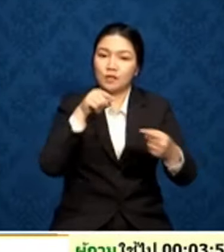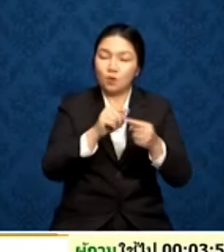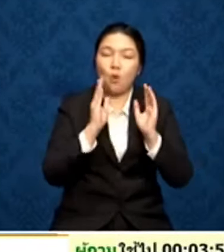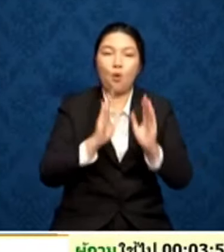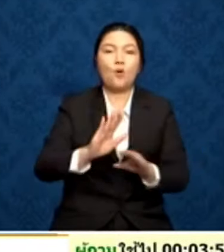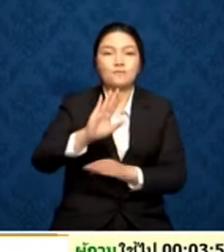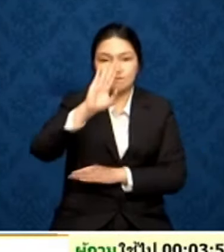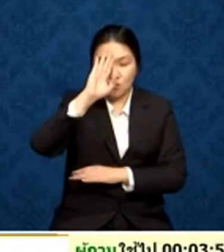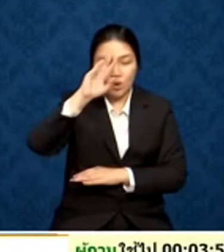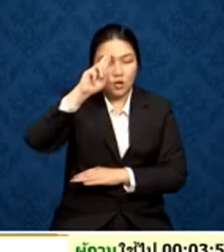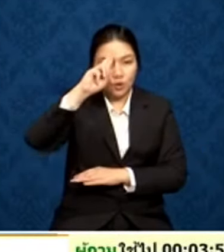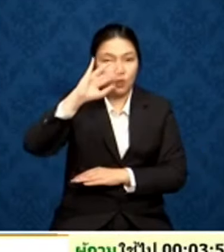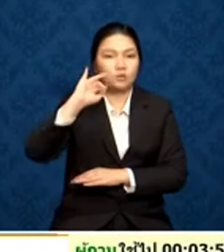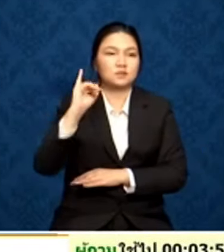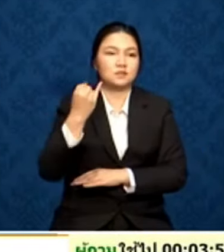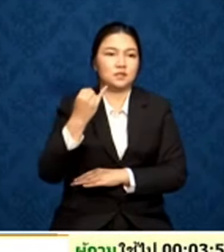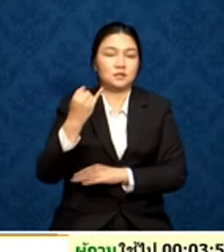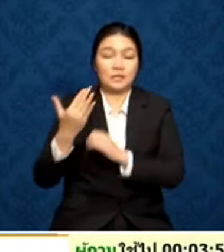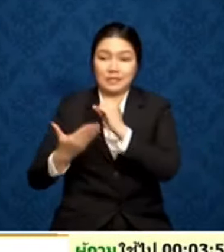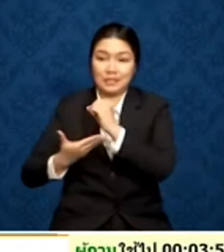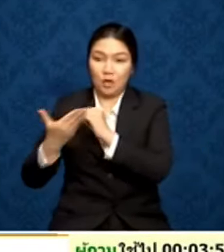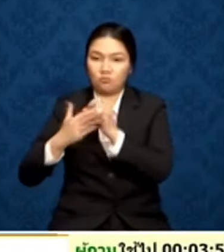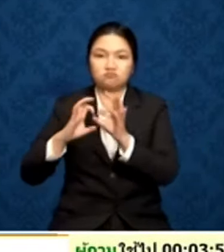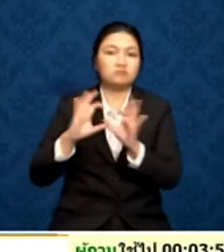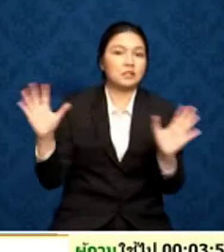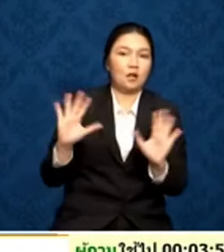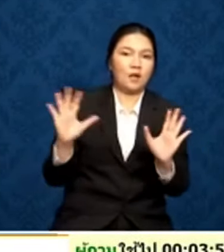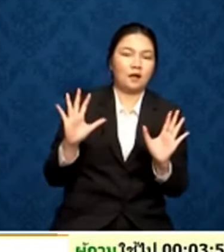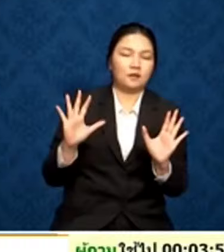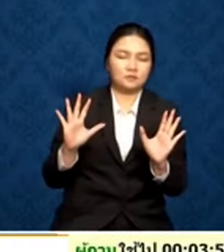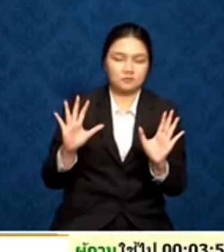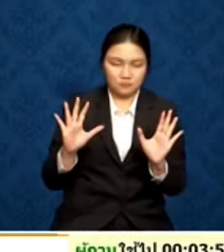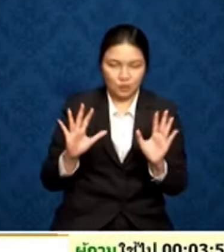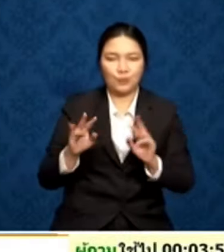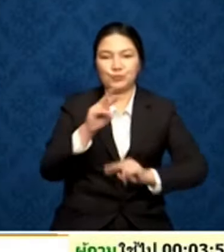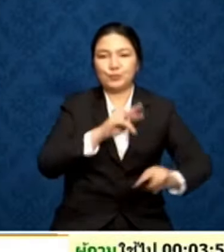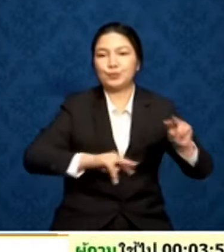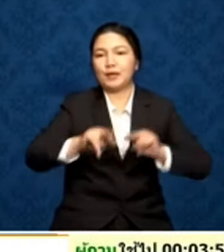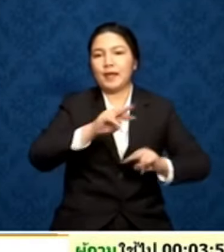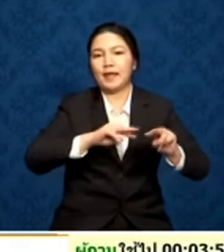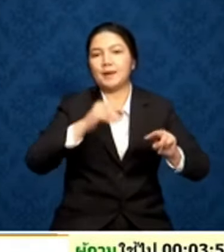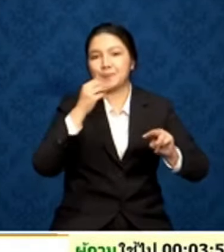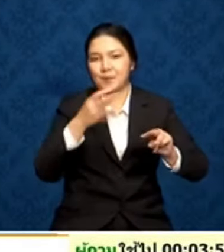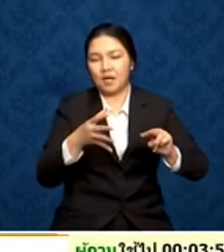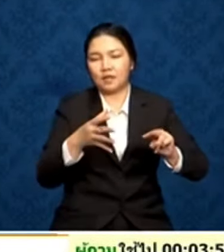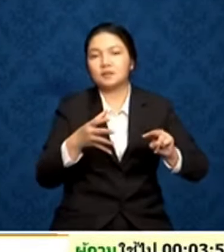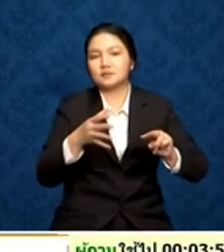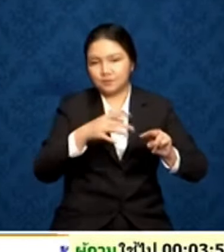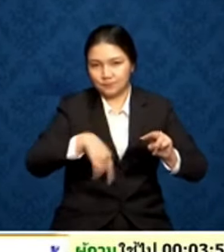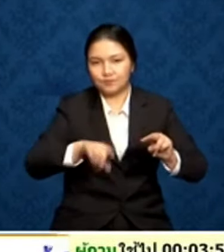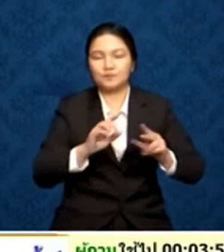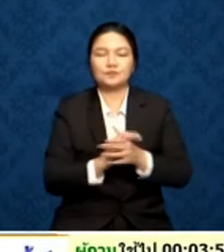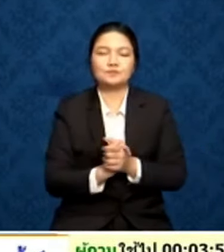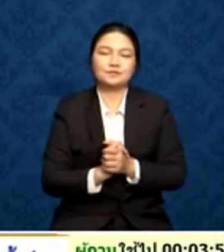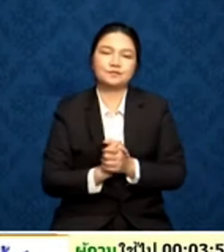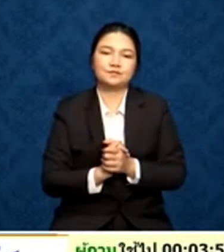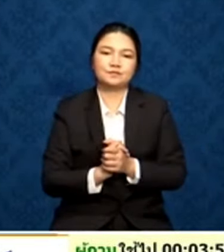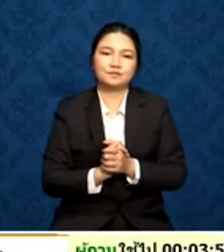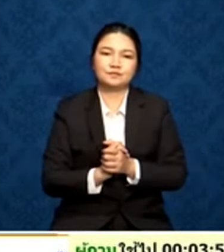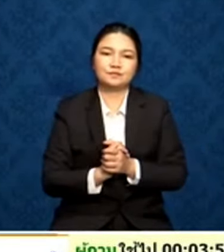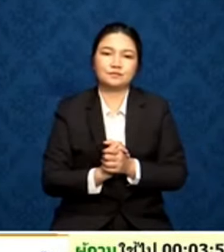ผู้ป่วยที่เป็นจิตเวชที่ไม่เกี่ยวข้องกับยาเสพติดเป็นส่วนใหญ่ความแตกต่างของ